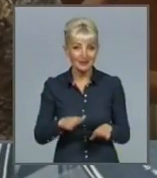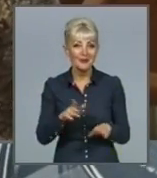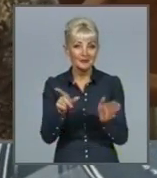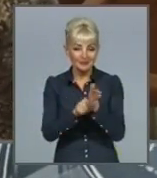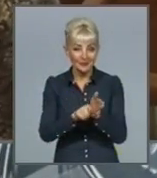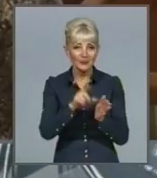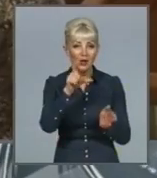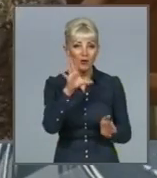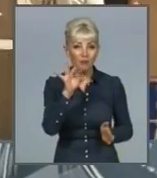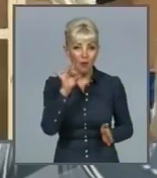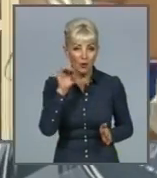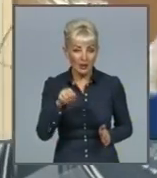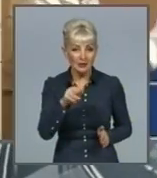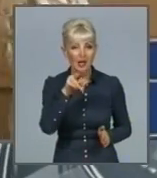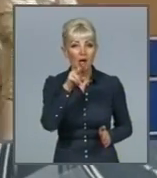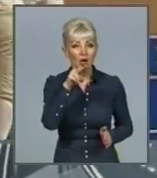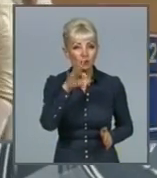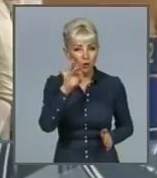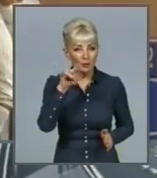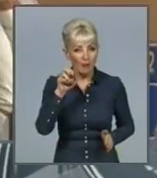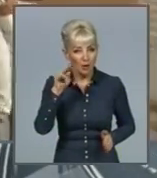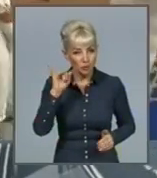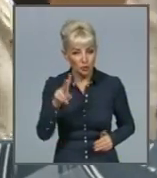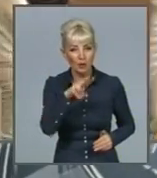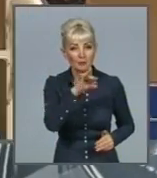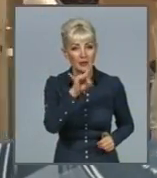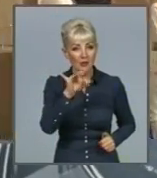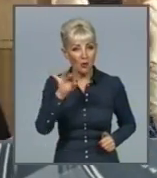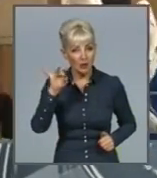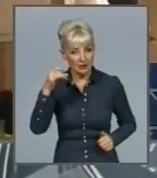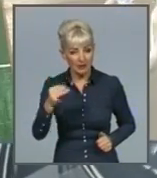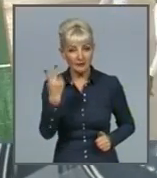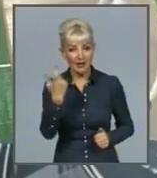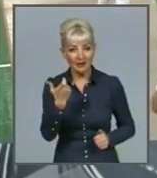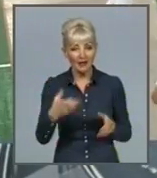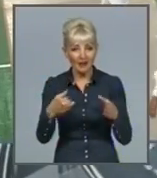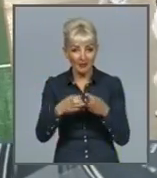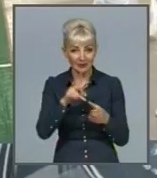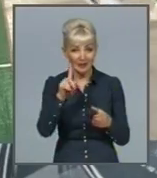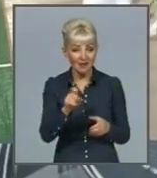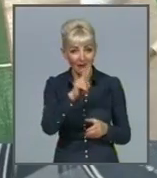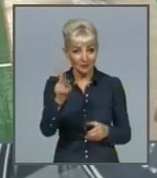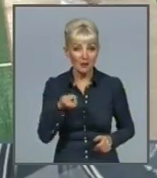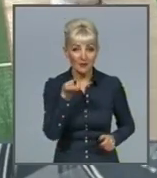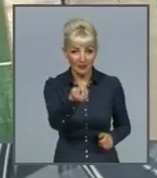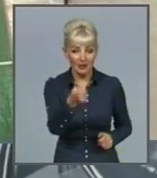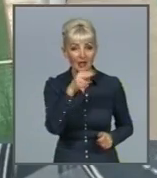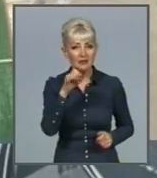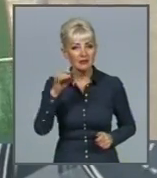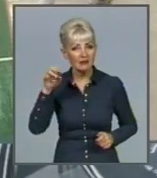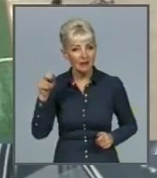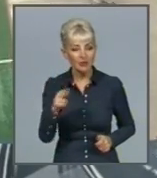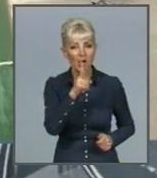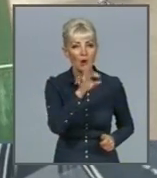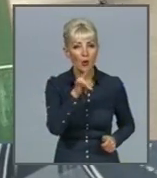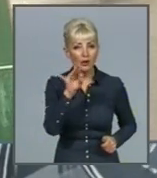Евгений Горбачук и Евгений Миргородский. Вторая харьковская команда, за которую фехтовали Андрей Дерка, Максим Корюченко, Андрей